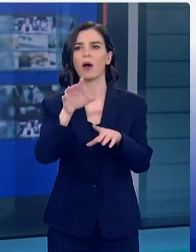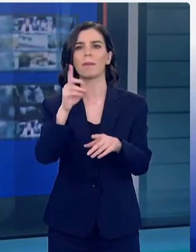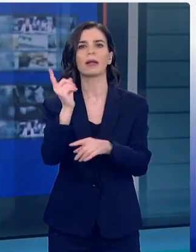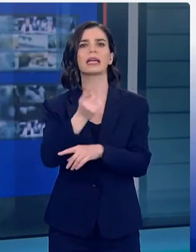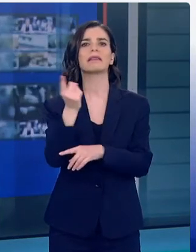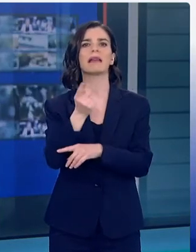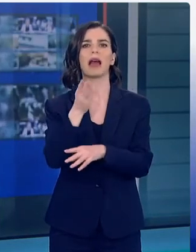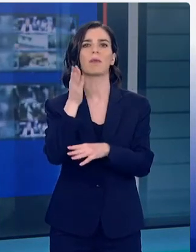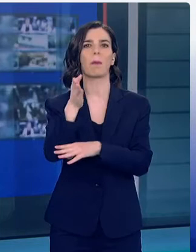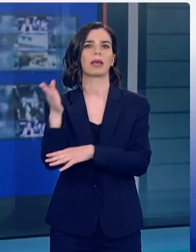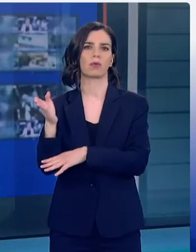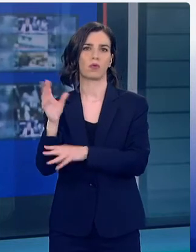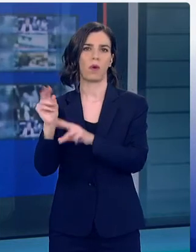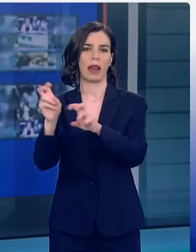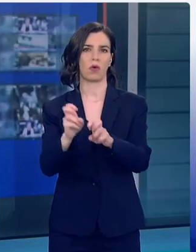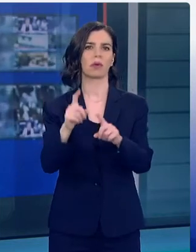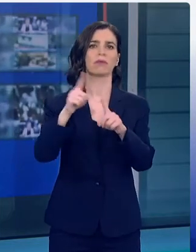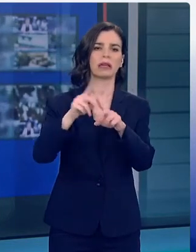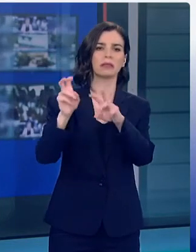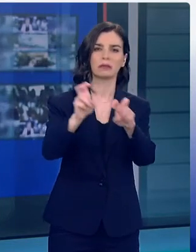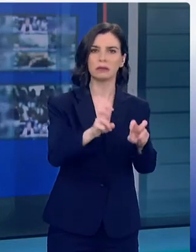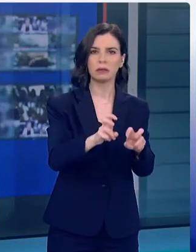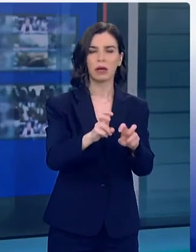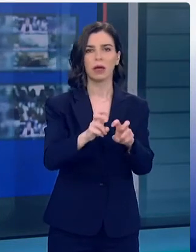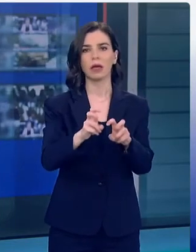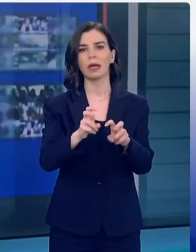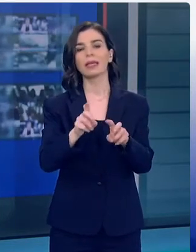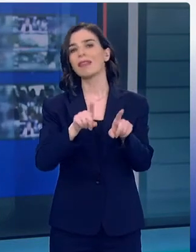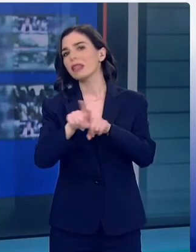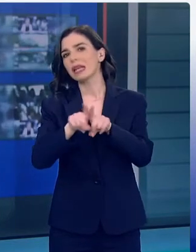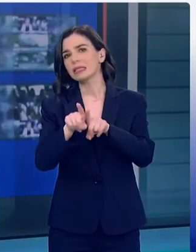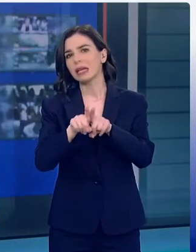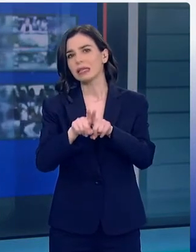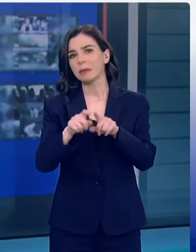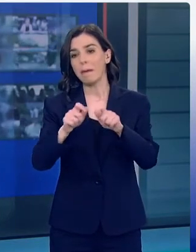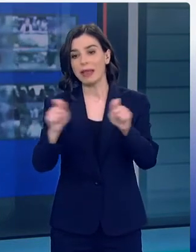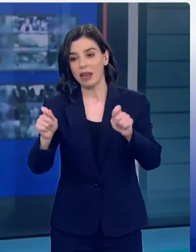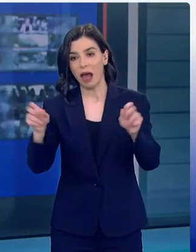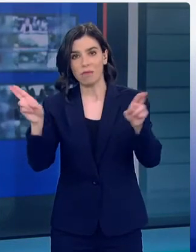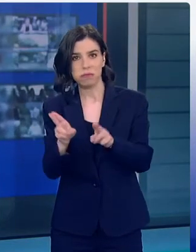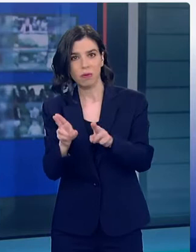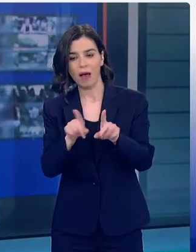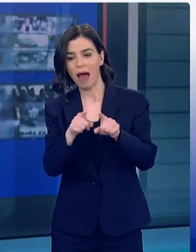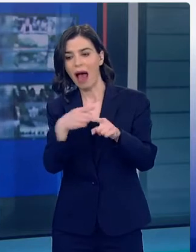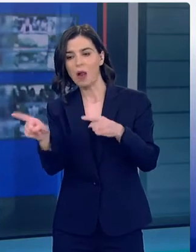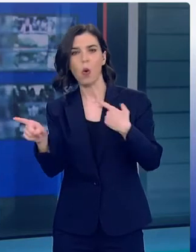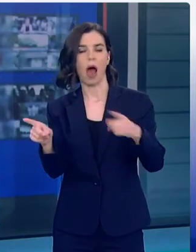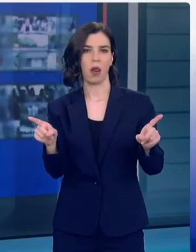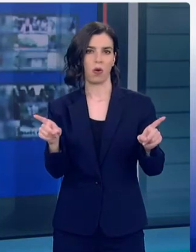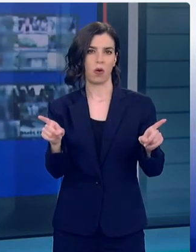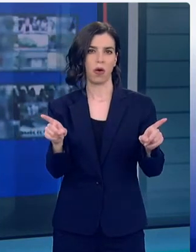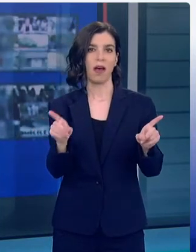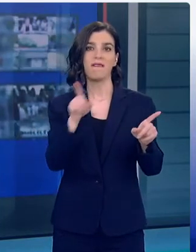ελέγχους και τεστ στον πληθυσμό και σε καμία περίπτωση δεν σχετίζεται με την άρση των μέτρων. Είναι ανεξάρτητα πράγματα.